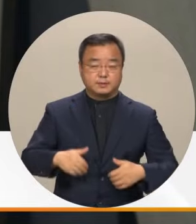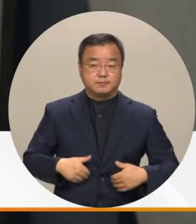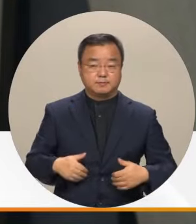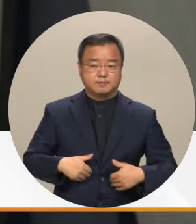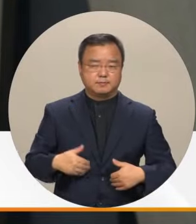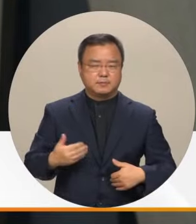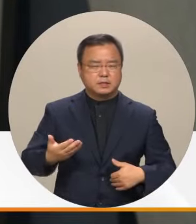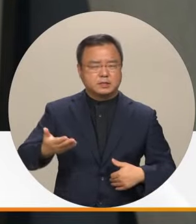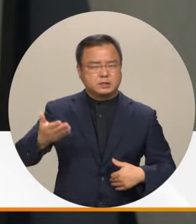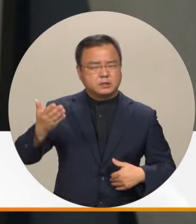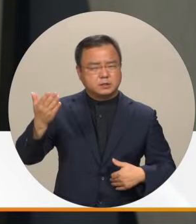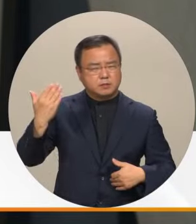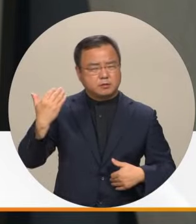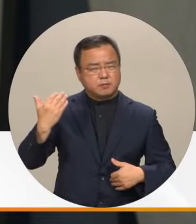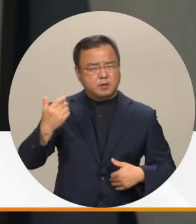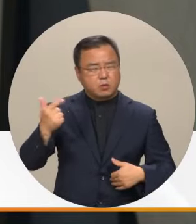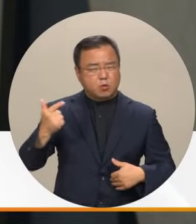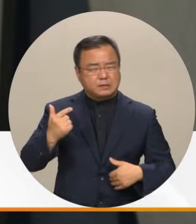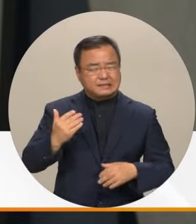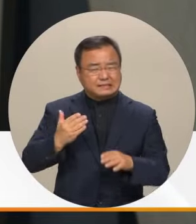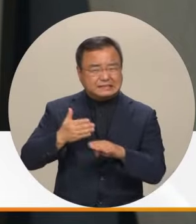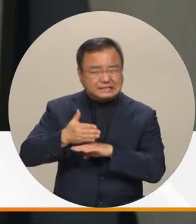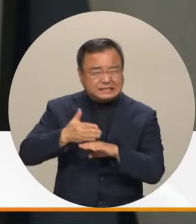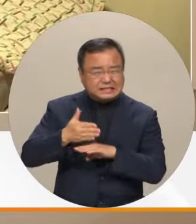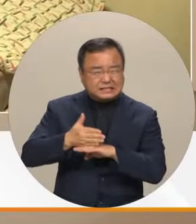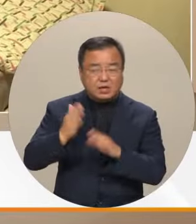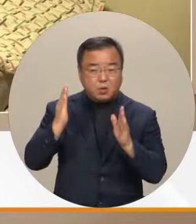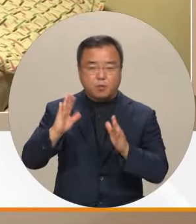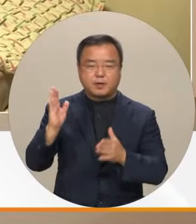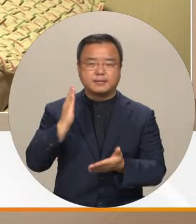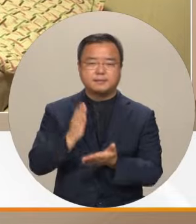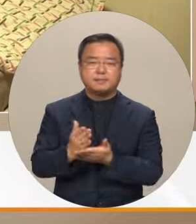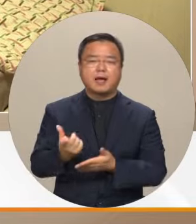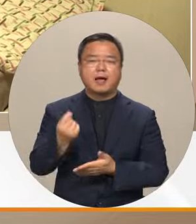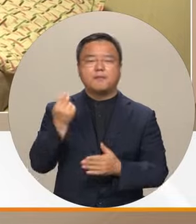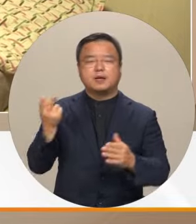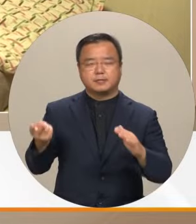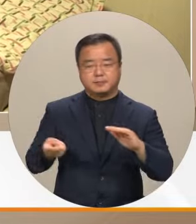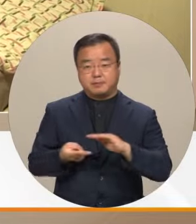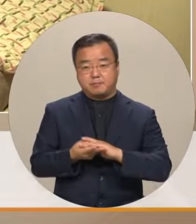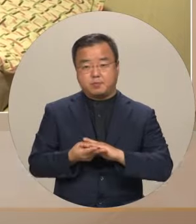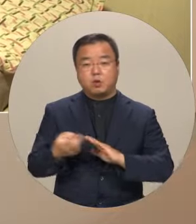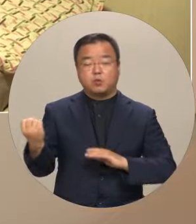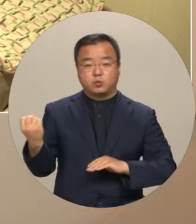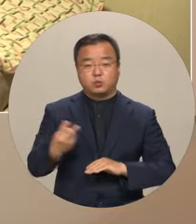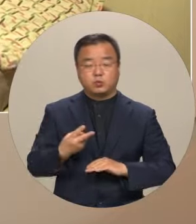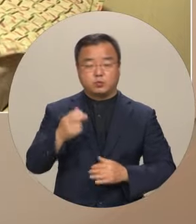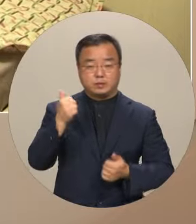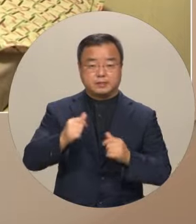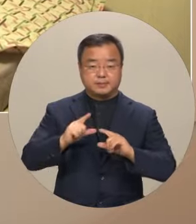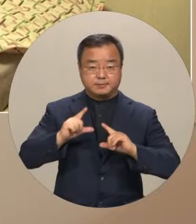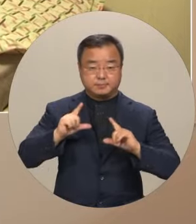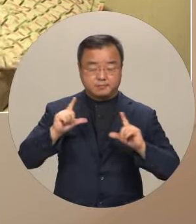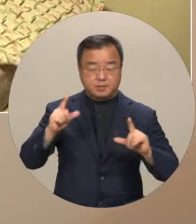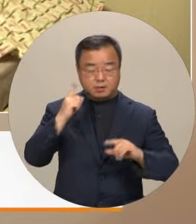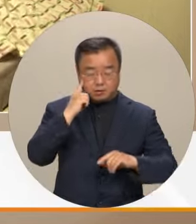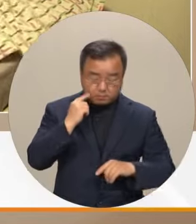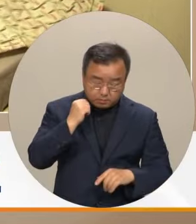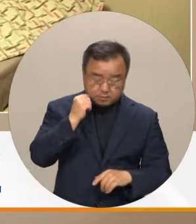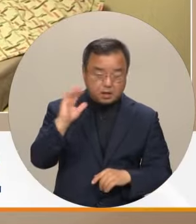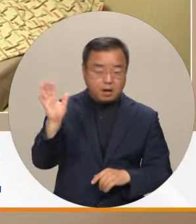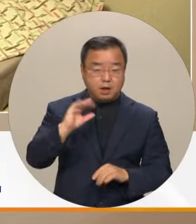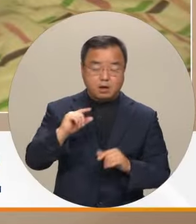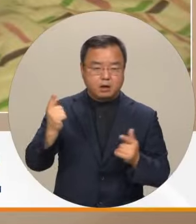지나치게 늦게까지 공부하기보다는 조금 더 일찍 잠자리에 들고 대신 수능 시험 시간에는 최대한 졸지 않고 좋은